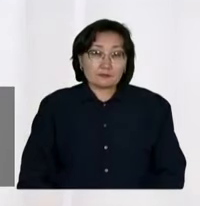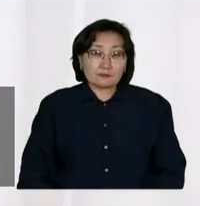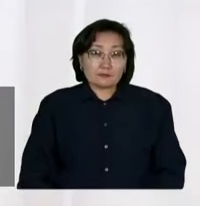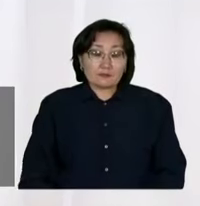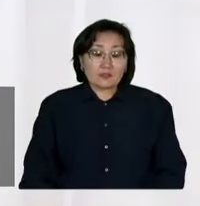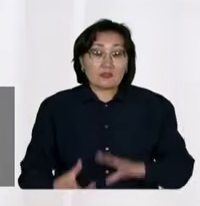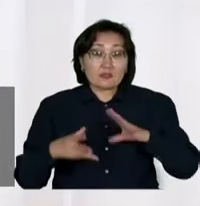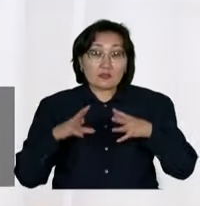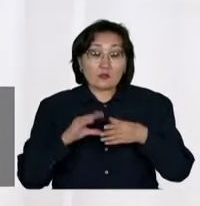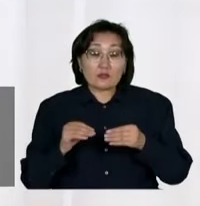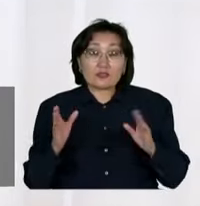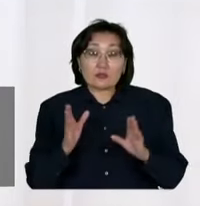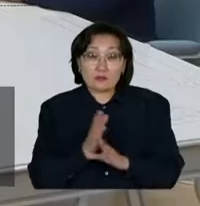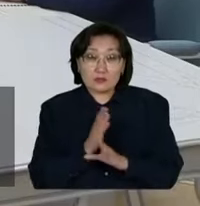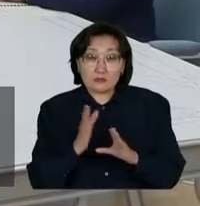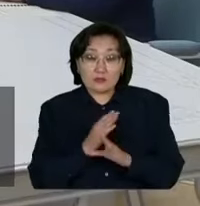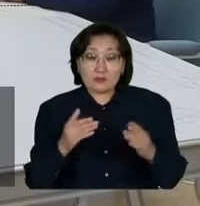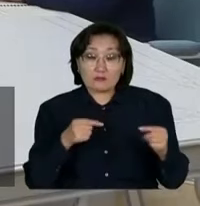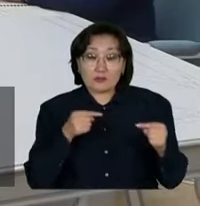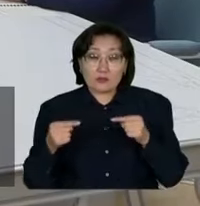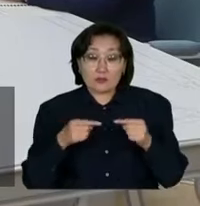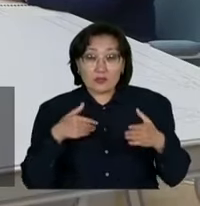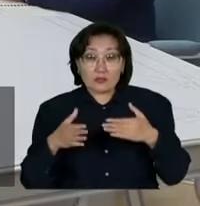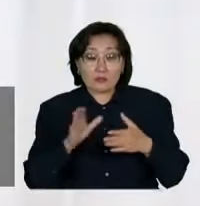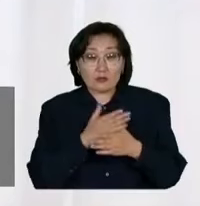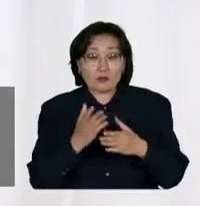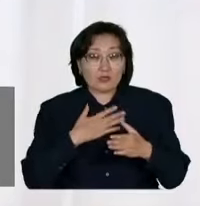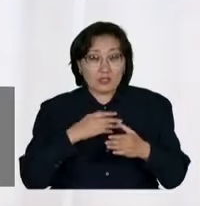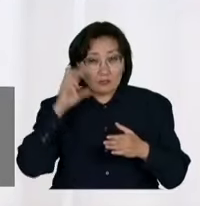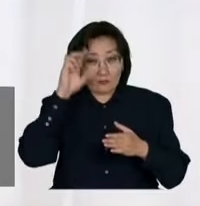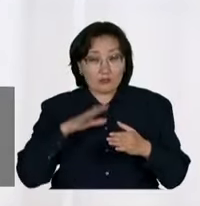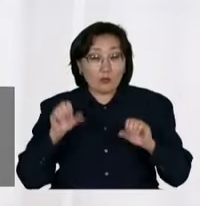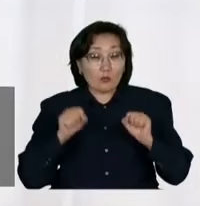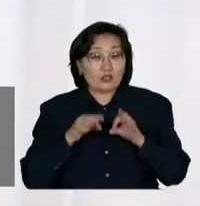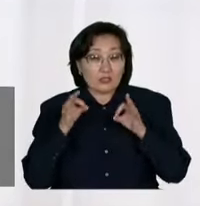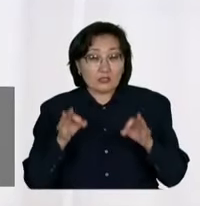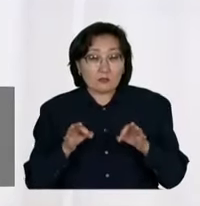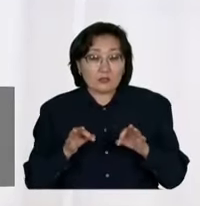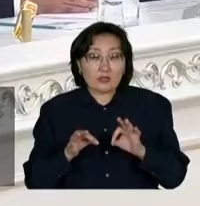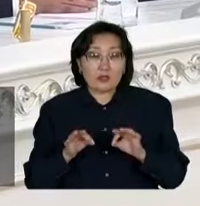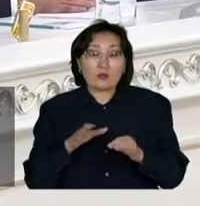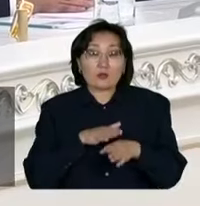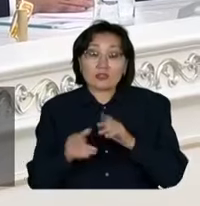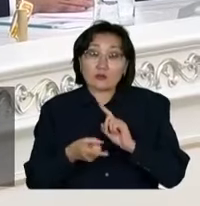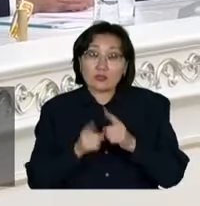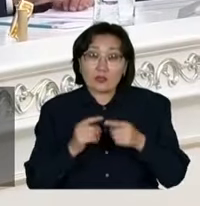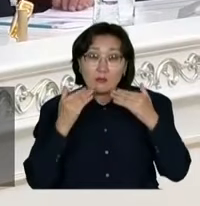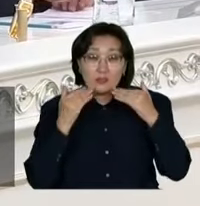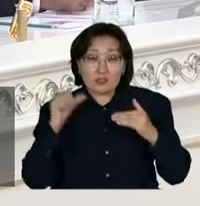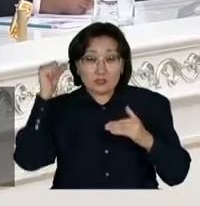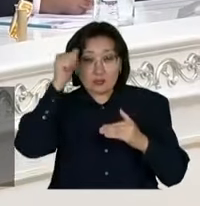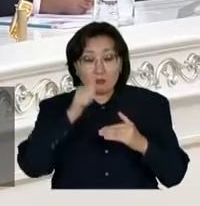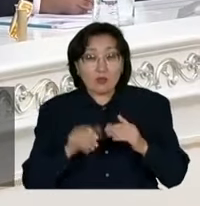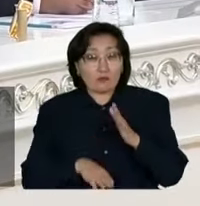В целом атмосфера взаимоотношений между нашими странами, можно сказать, кардинально изменилась в последние годы